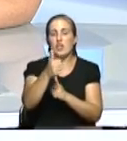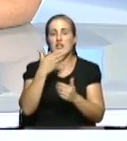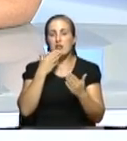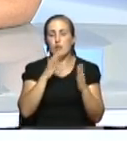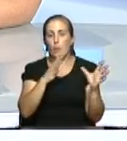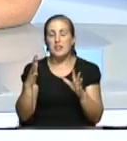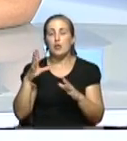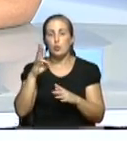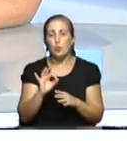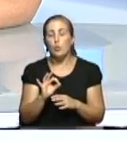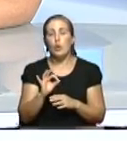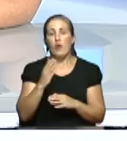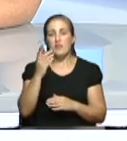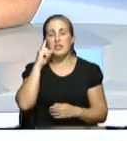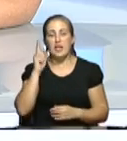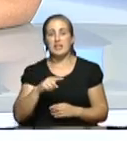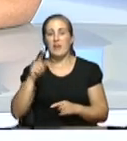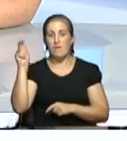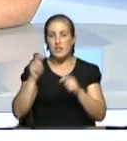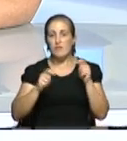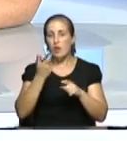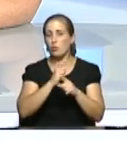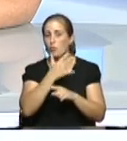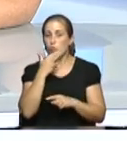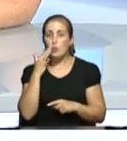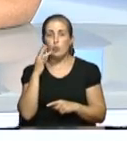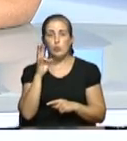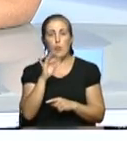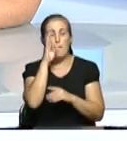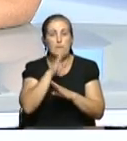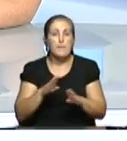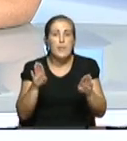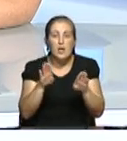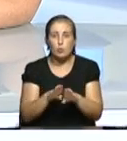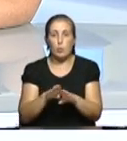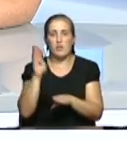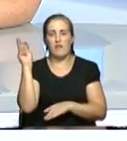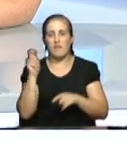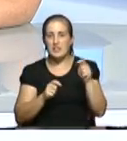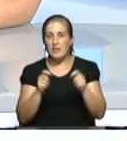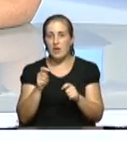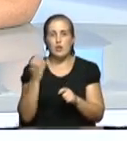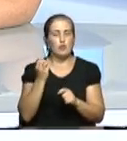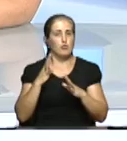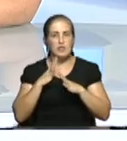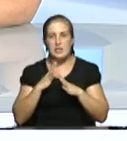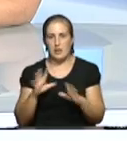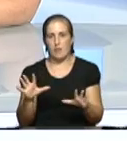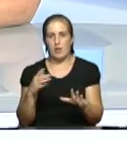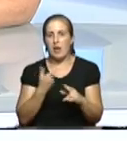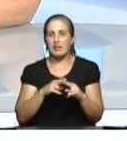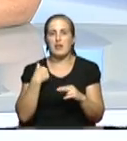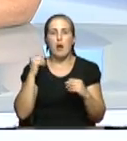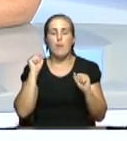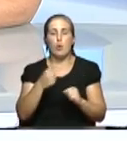вы знаете вот фестивале много но подобного фестиваля но еще не было это я могу